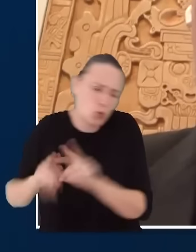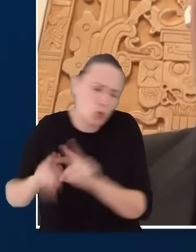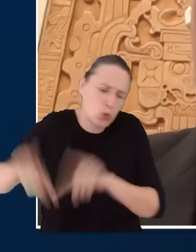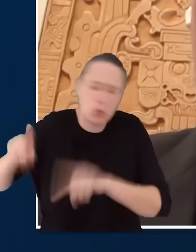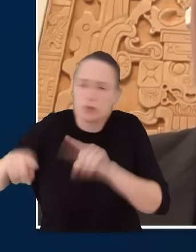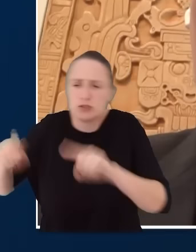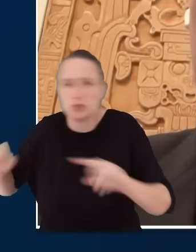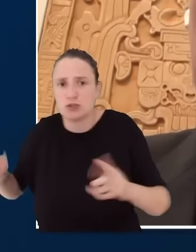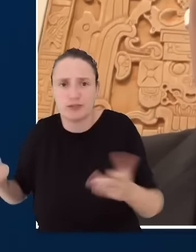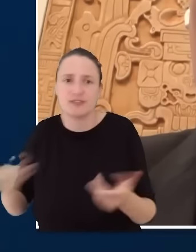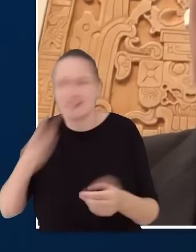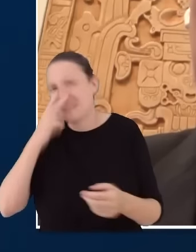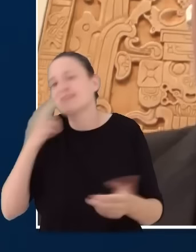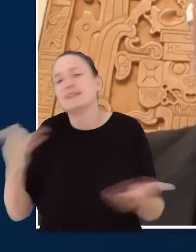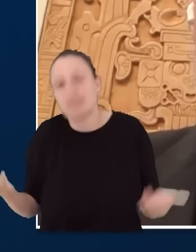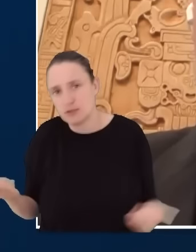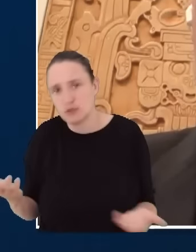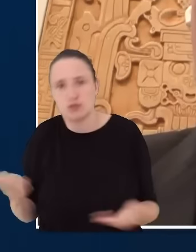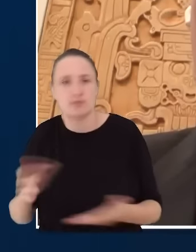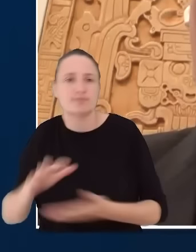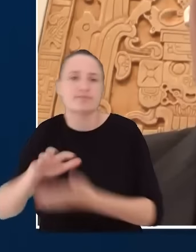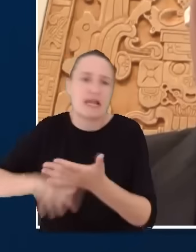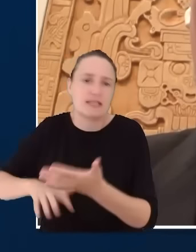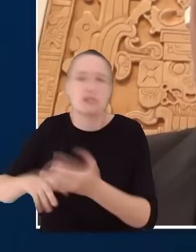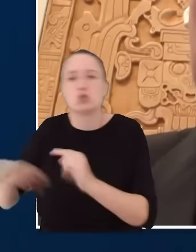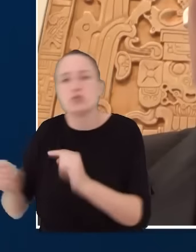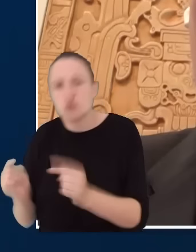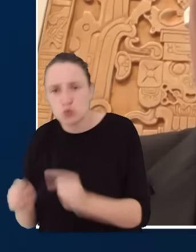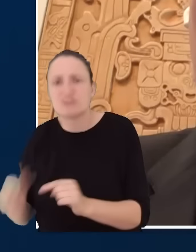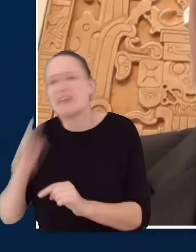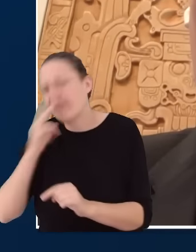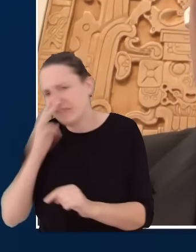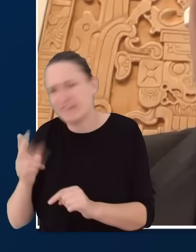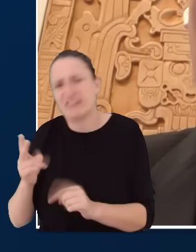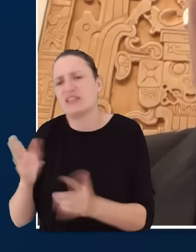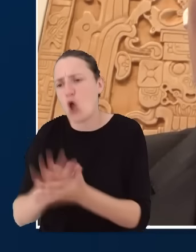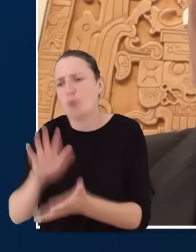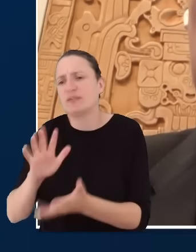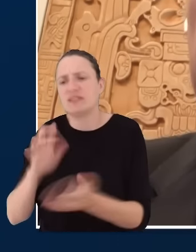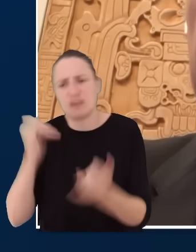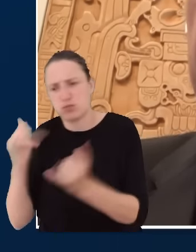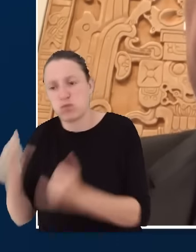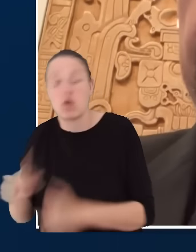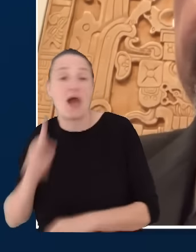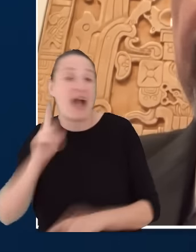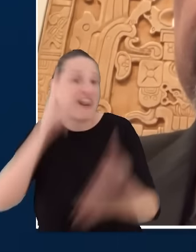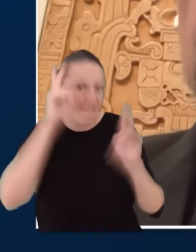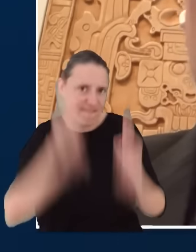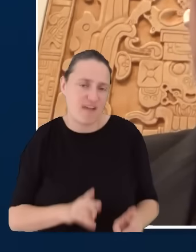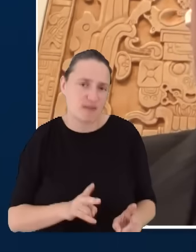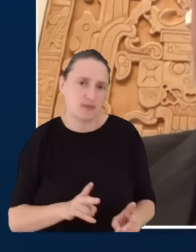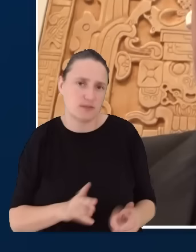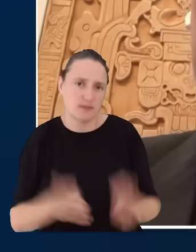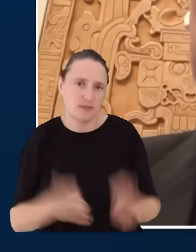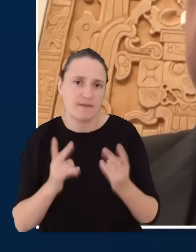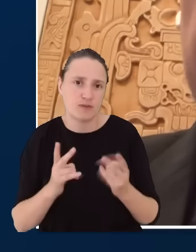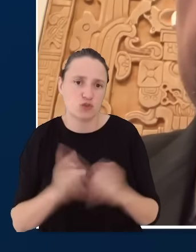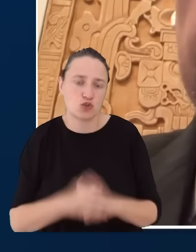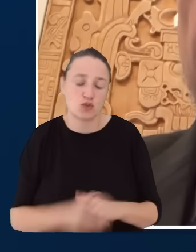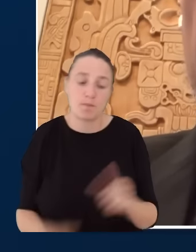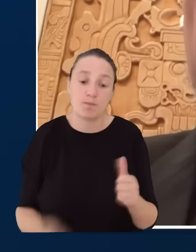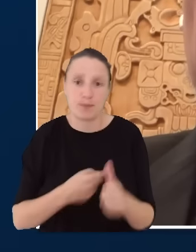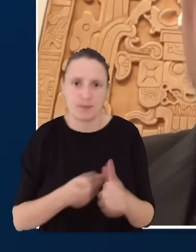zresztą widzieliśmy i w artykule, i w dyskusjach, które wokół artykułu od razu rozgorzały. Fakt numer jeden